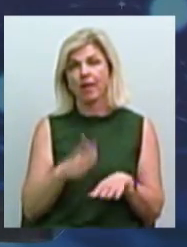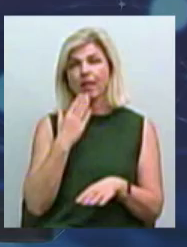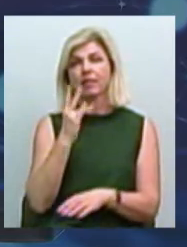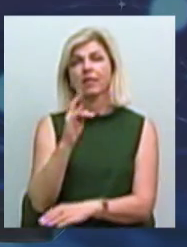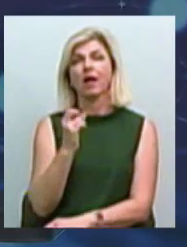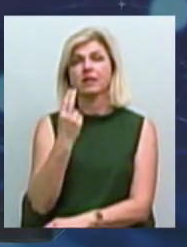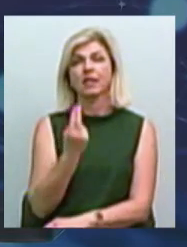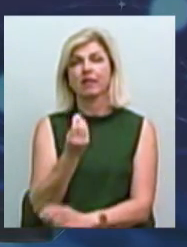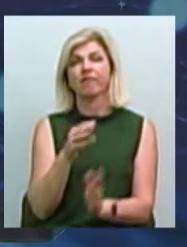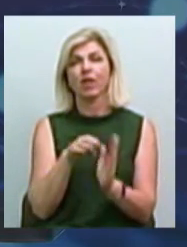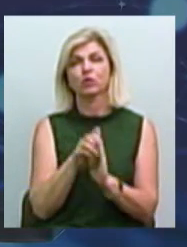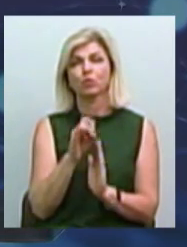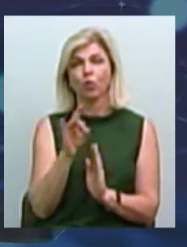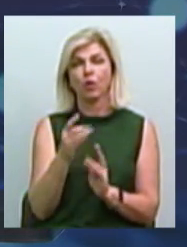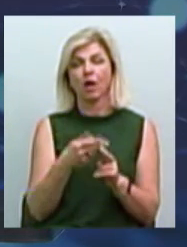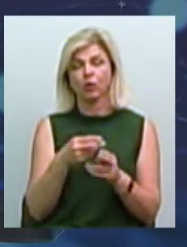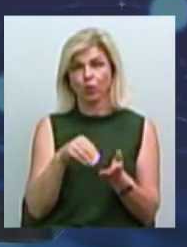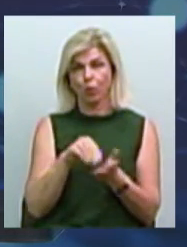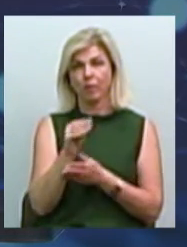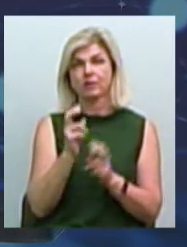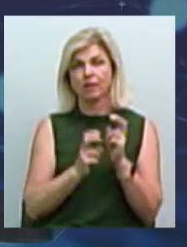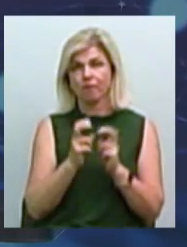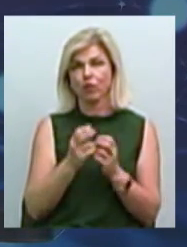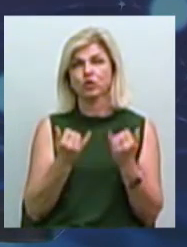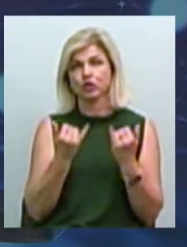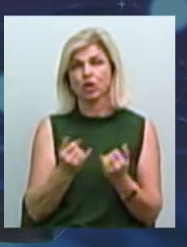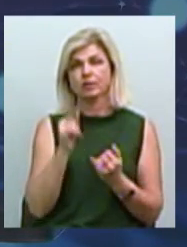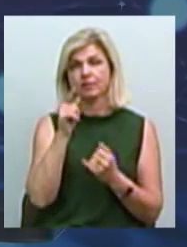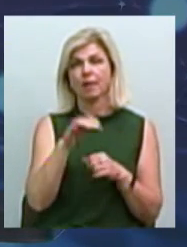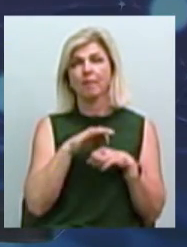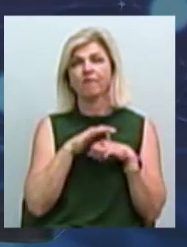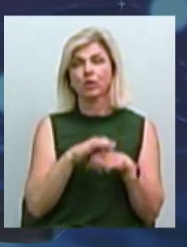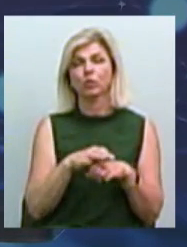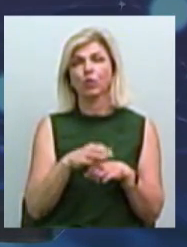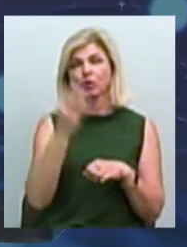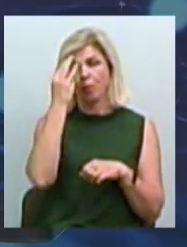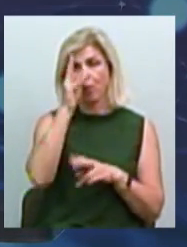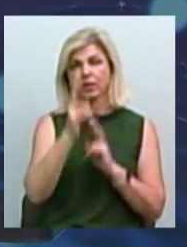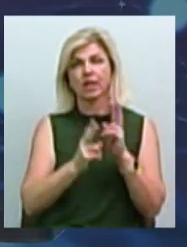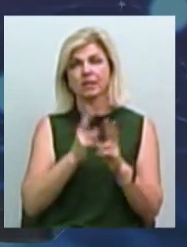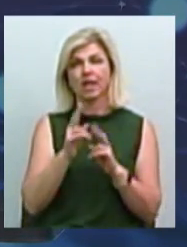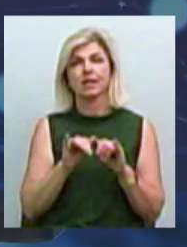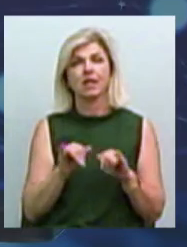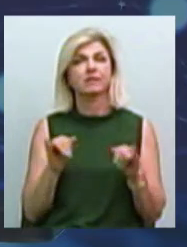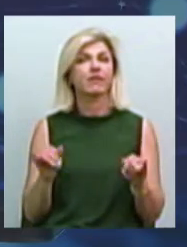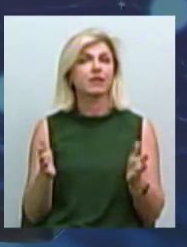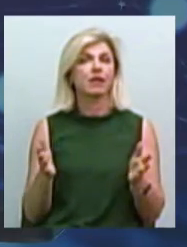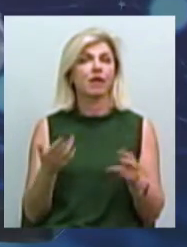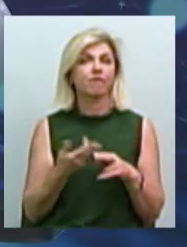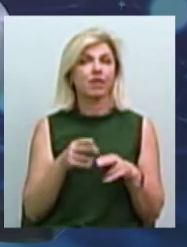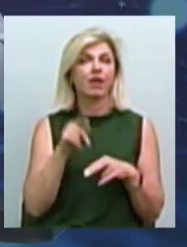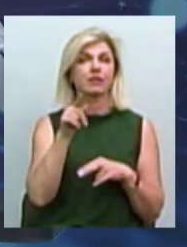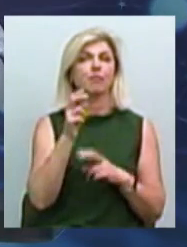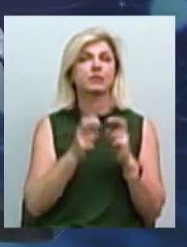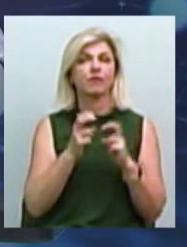национальный инвестор, который приобрел этот завод и который сейчас там ведет модернизацию и развитие. В этом заводе